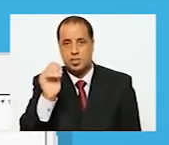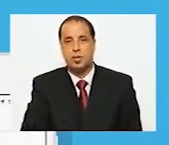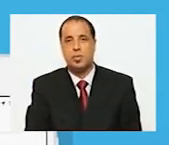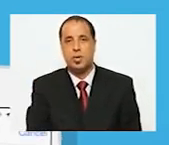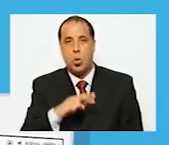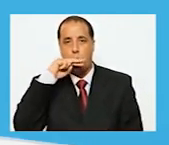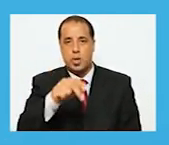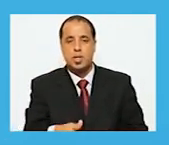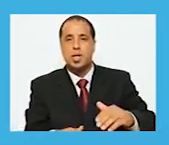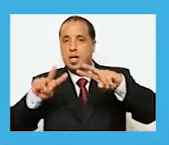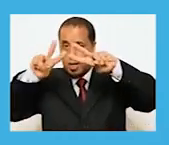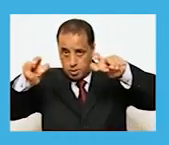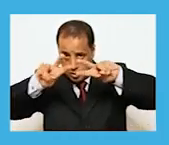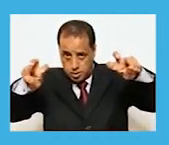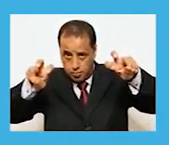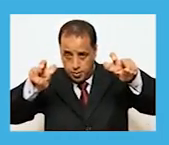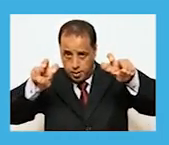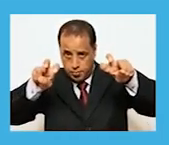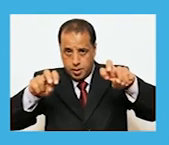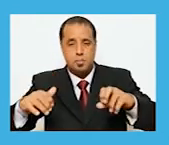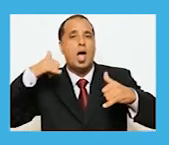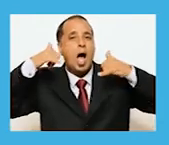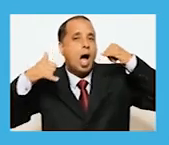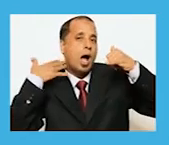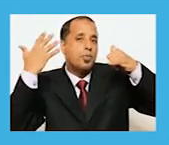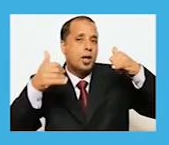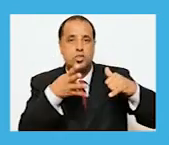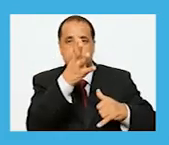15015، ولأي استفسار اتصل على الرقم